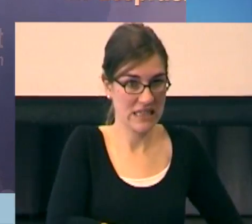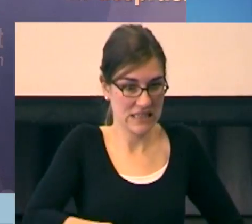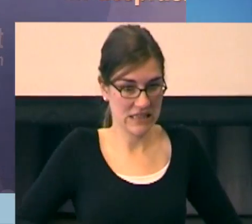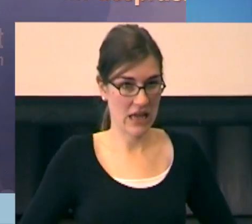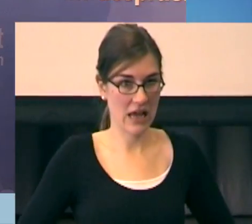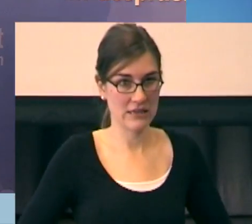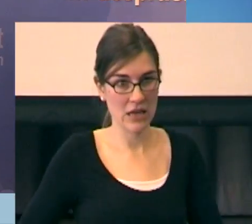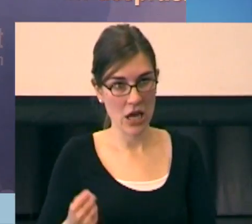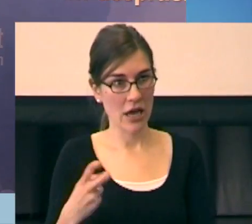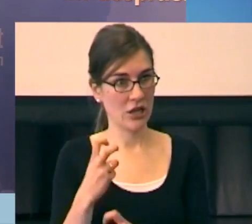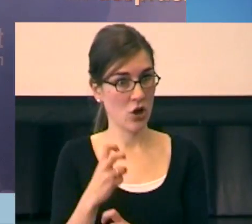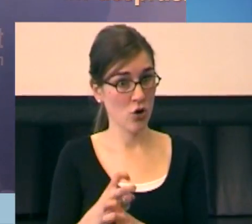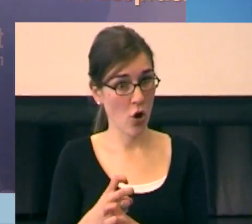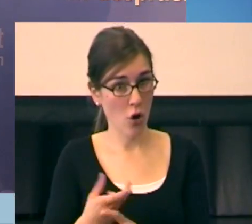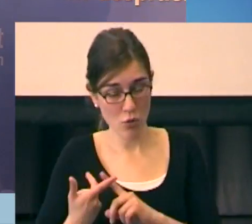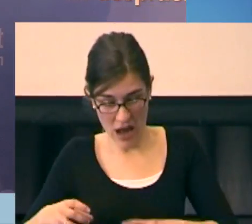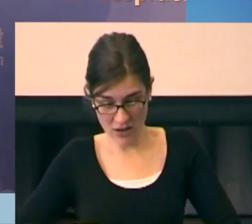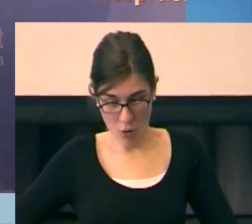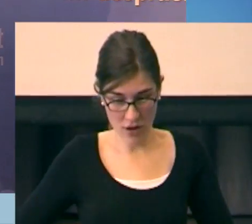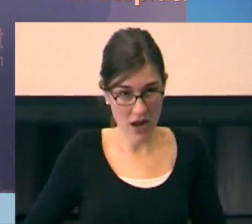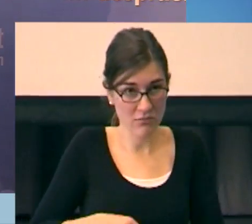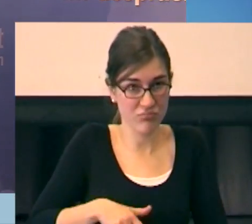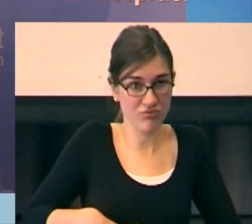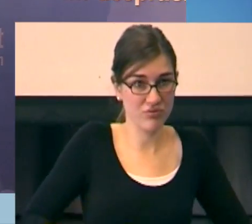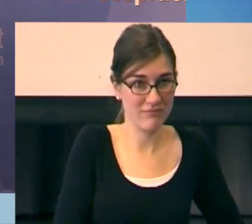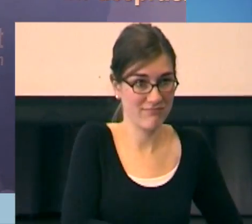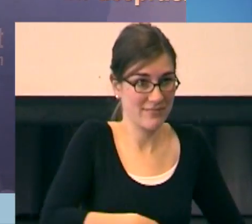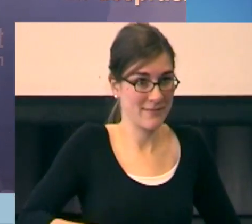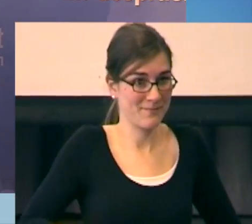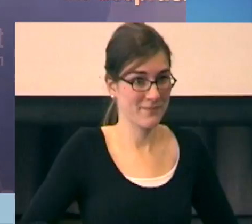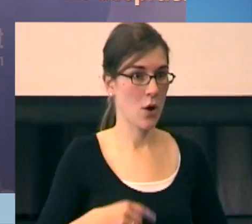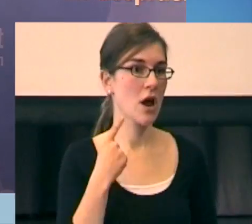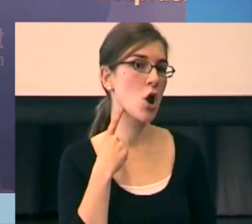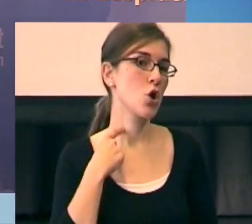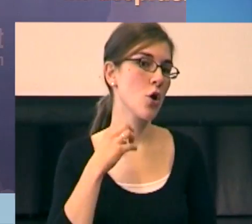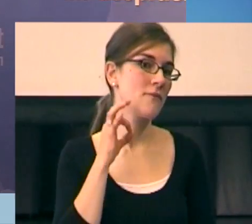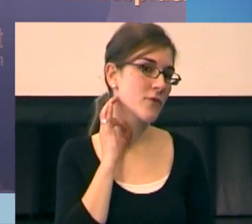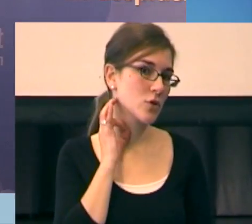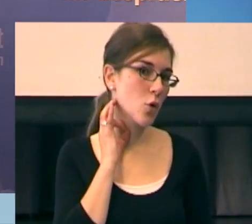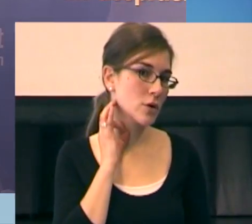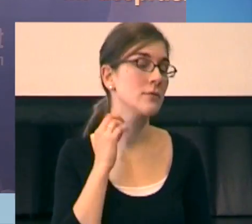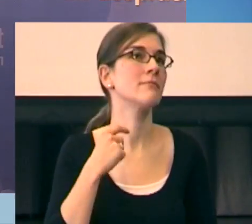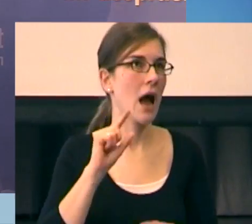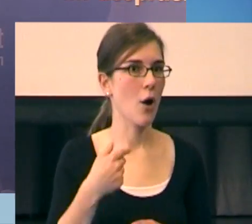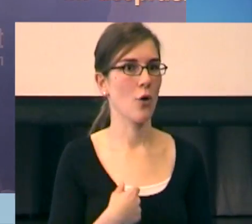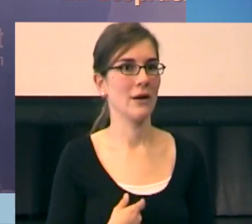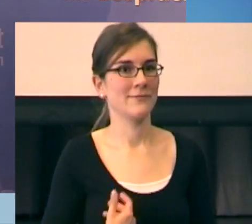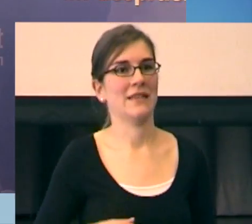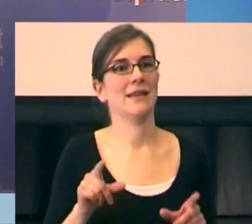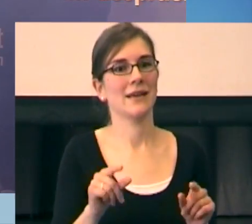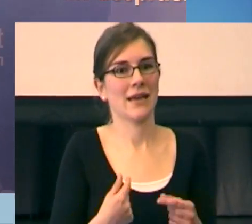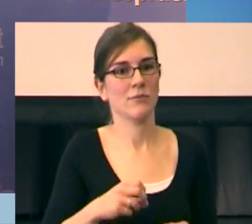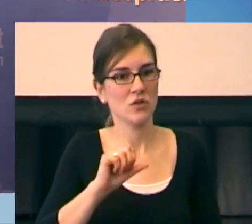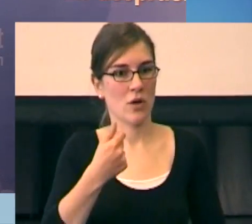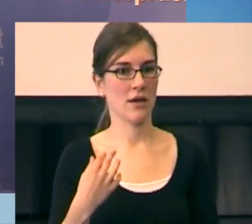in die Knochen oder in andere Organe? Lymphknoten oder Knochen sind die Stellen, wo ein Prostatakrebs am liebsten oder am ehesten